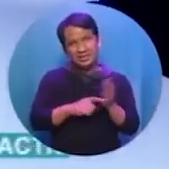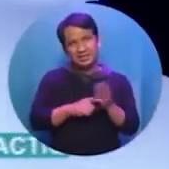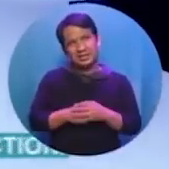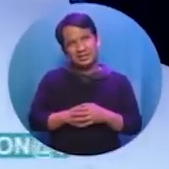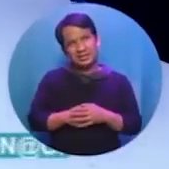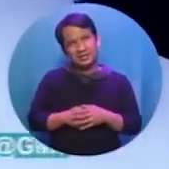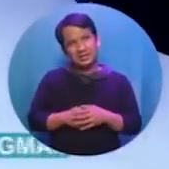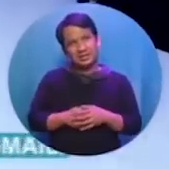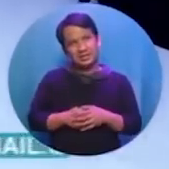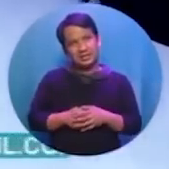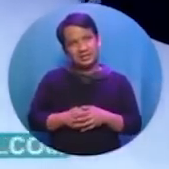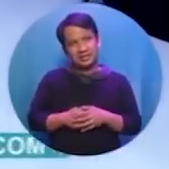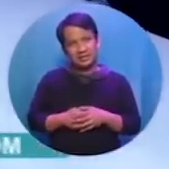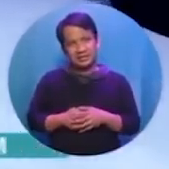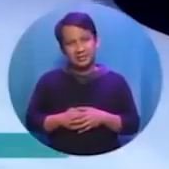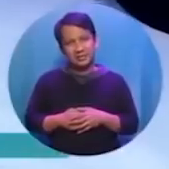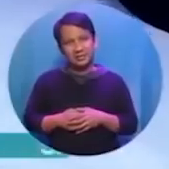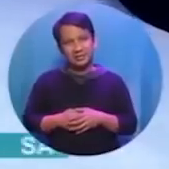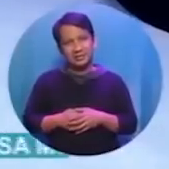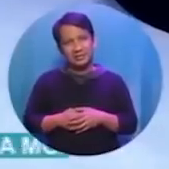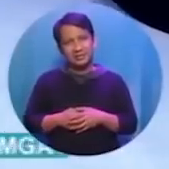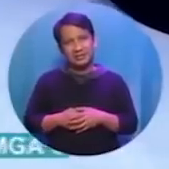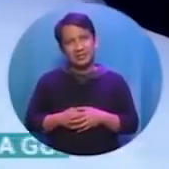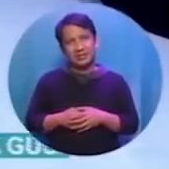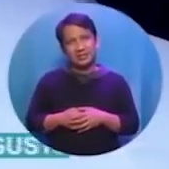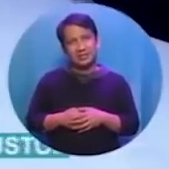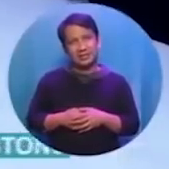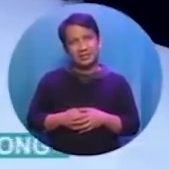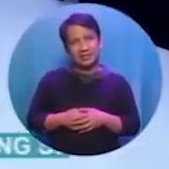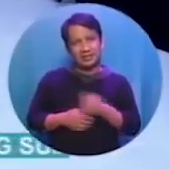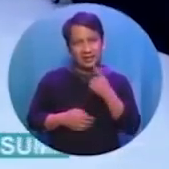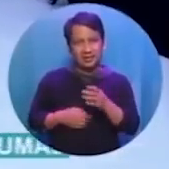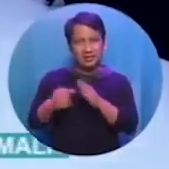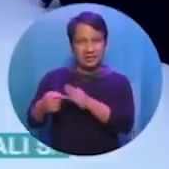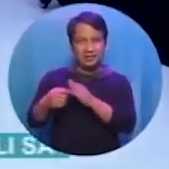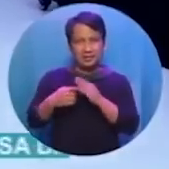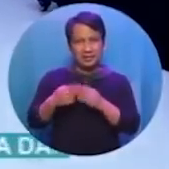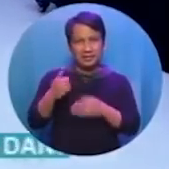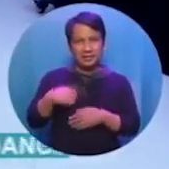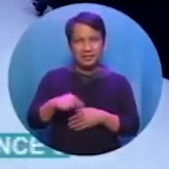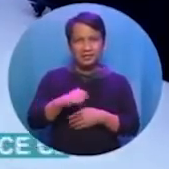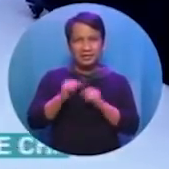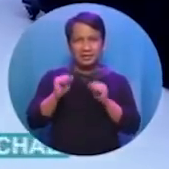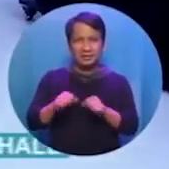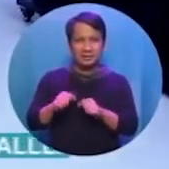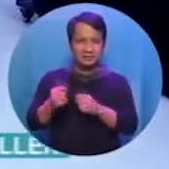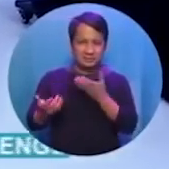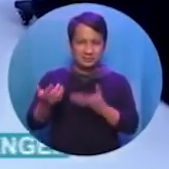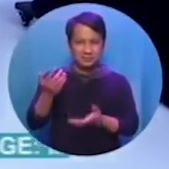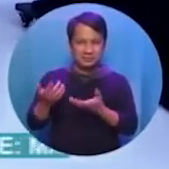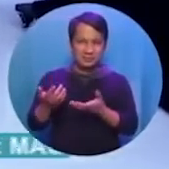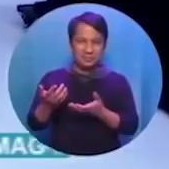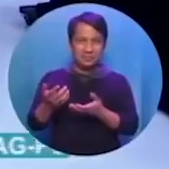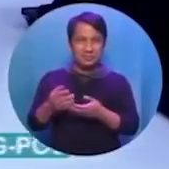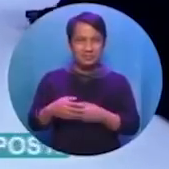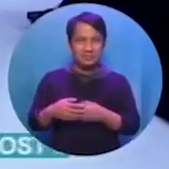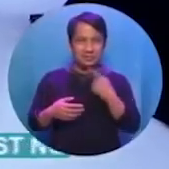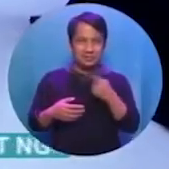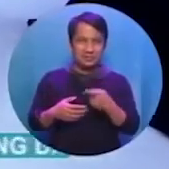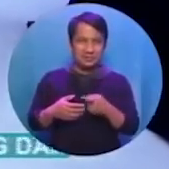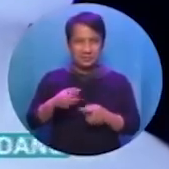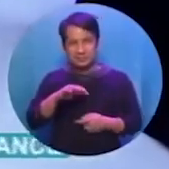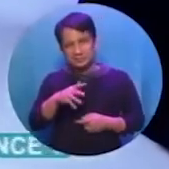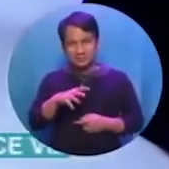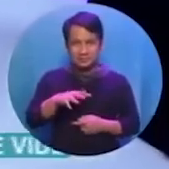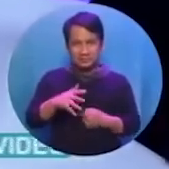Ponce Pilata. Hindi pwede, ako mismo. Kasi yan ang request ng mga netizen. na baka raw, hindi naman sa diskumpiyado sila